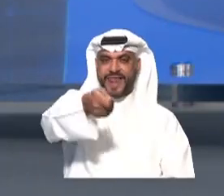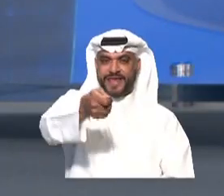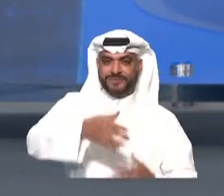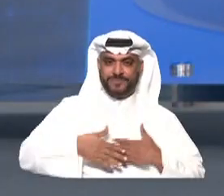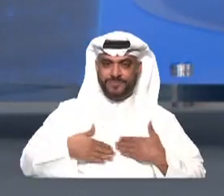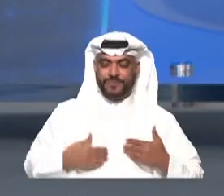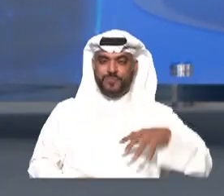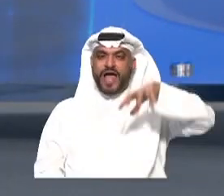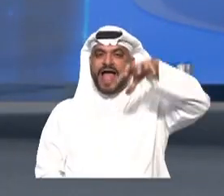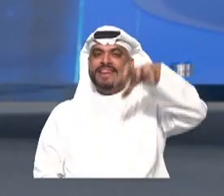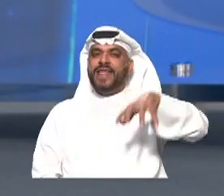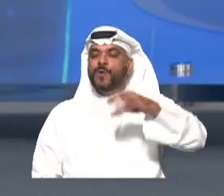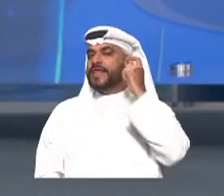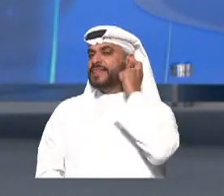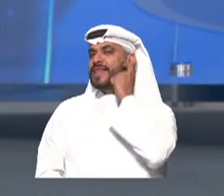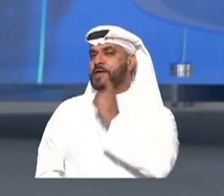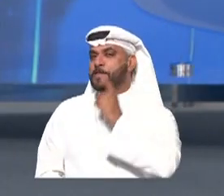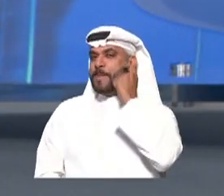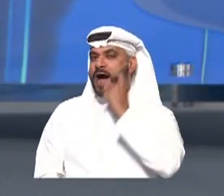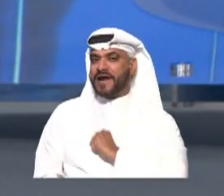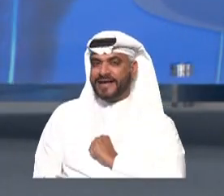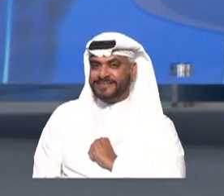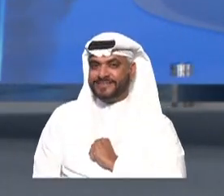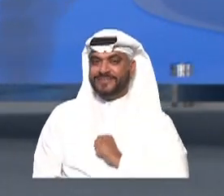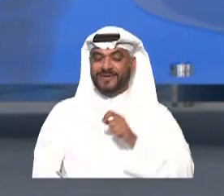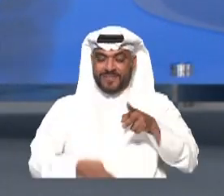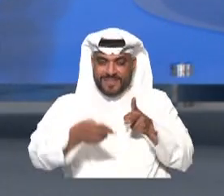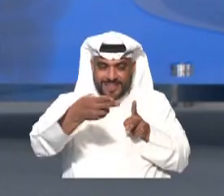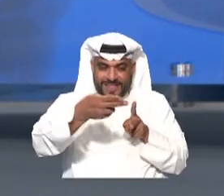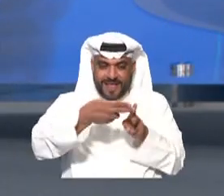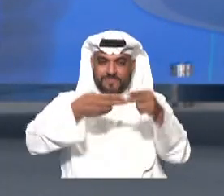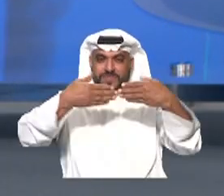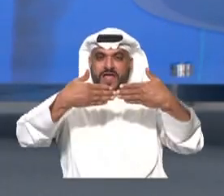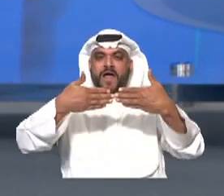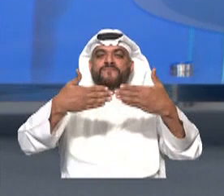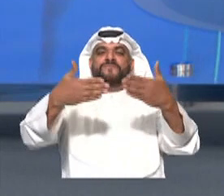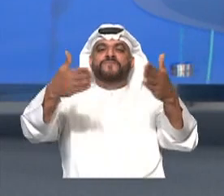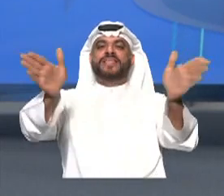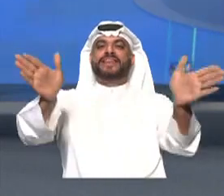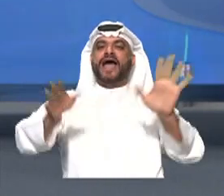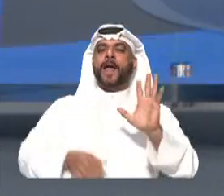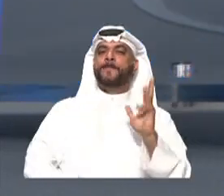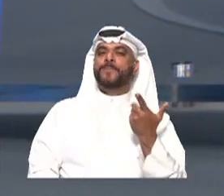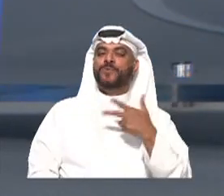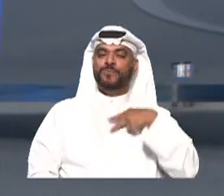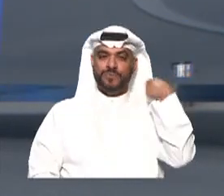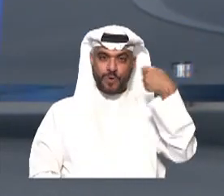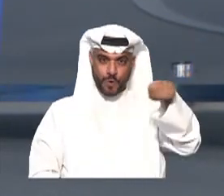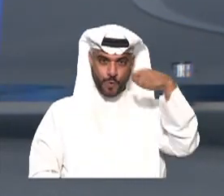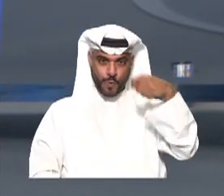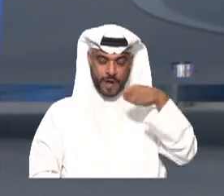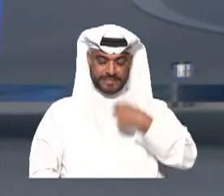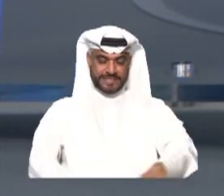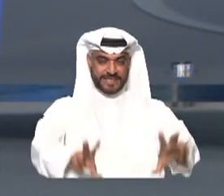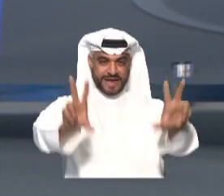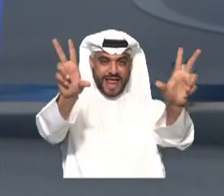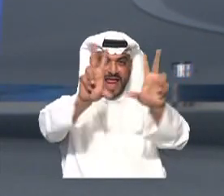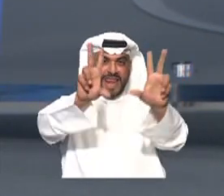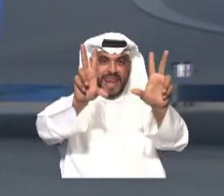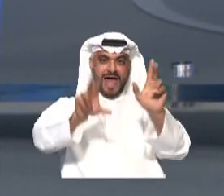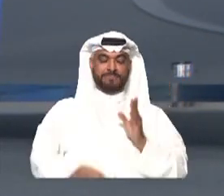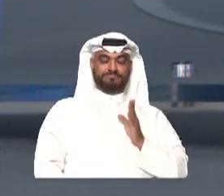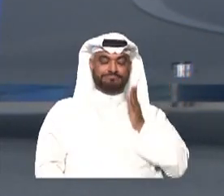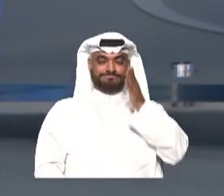إلى دولة الإمارات العربية المتحدة الشقيقة، حيث افتتح ممثل سمو رئيس مجلس الوزراء الشيخ صباح الخالد الحمد